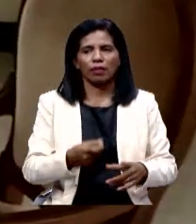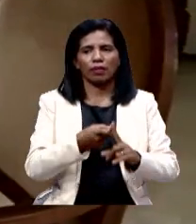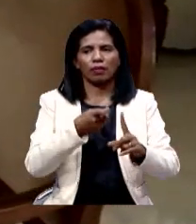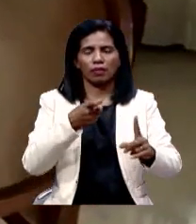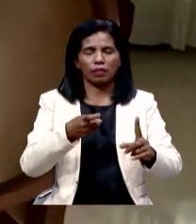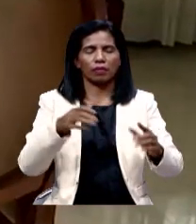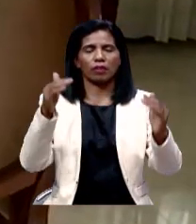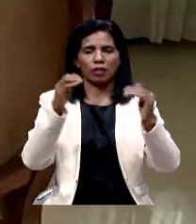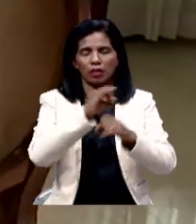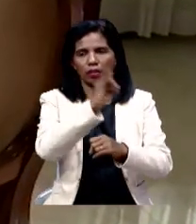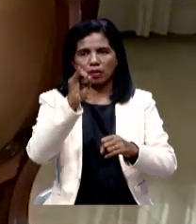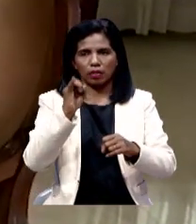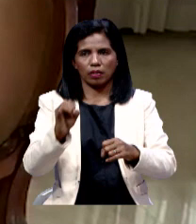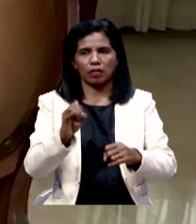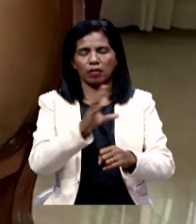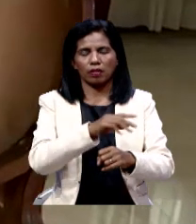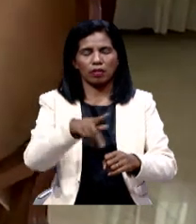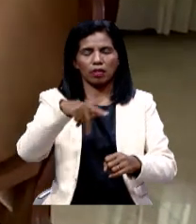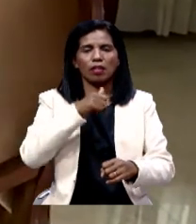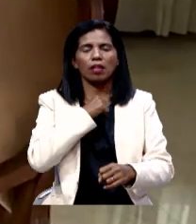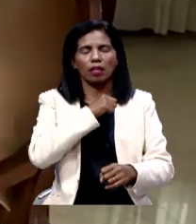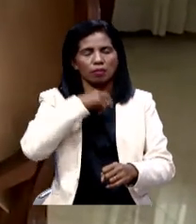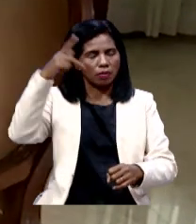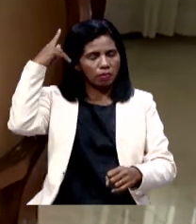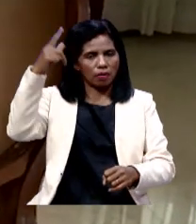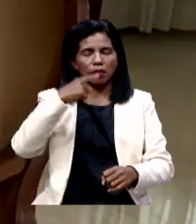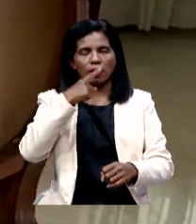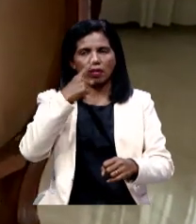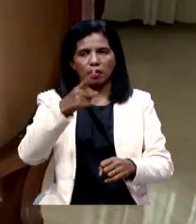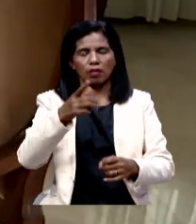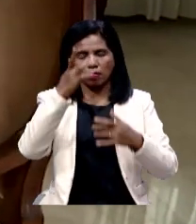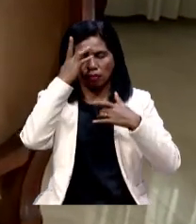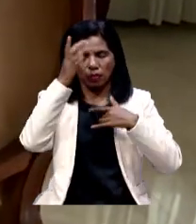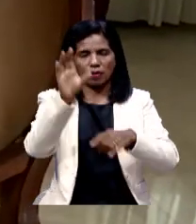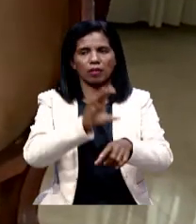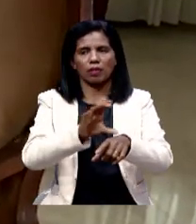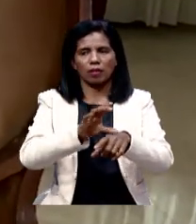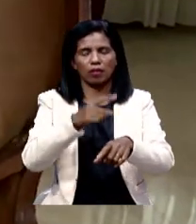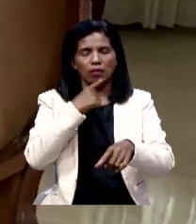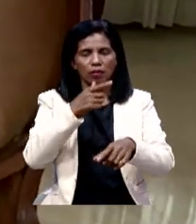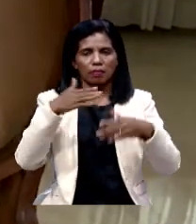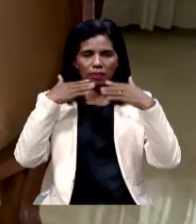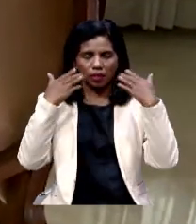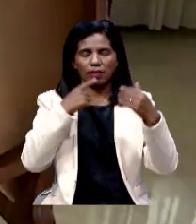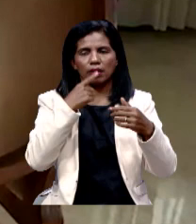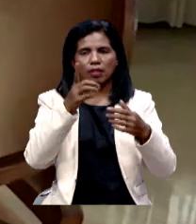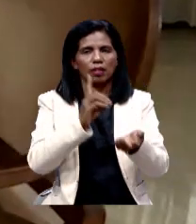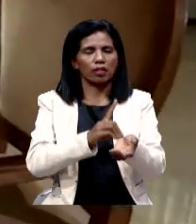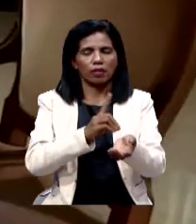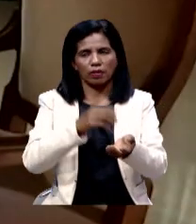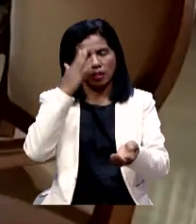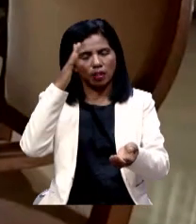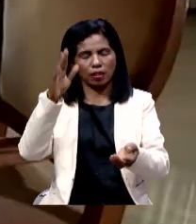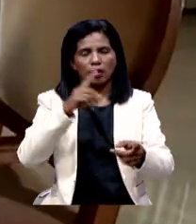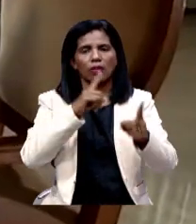entrevista eksklusivu ya Vatikano, Papa rezeita rumores katak nia sofre kankru ho hamnasa Papa dehang Dr. Lahat Tete mbet